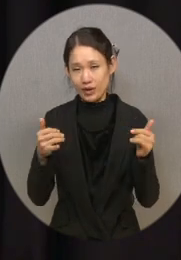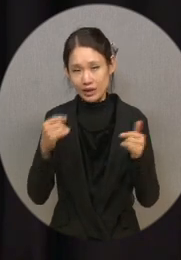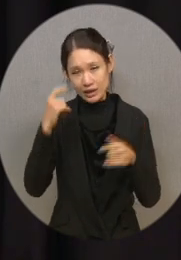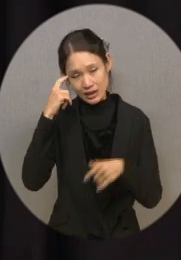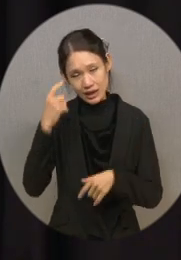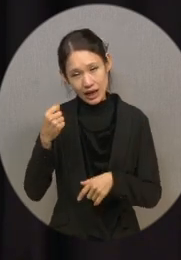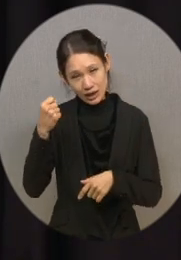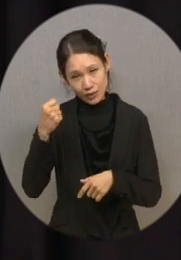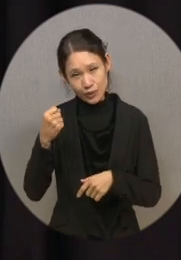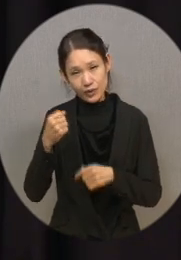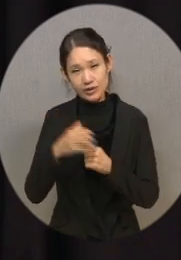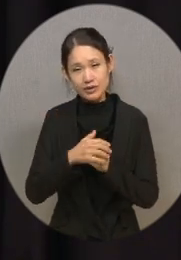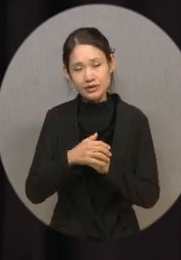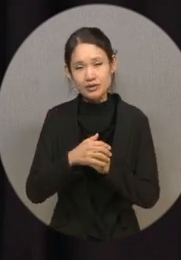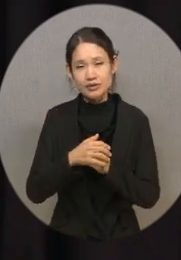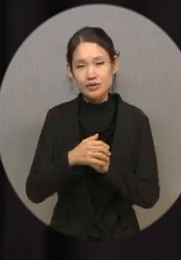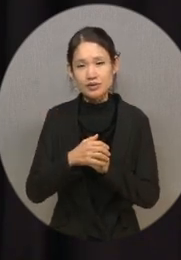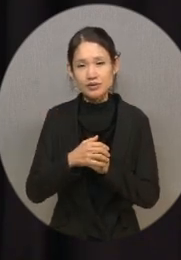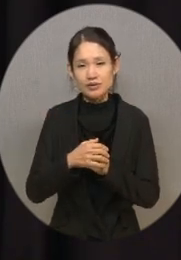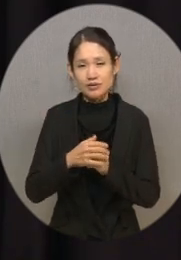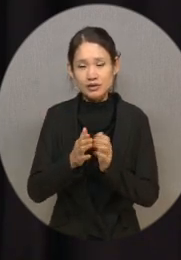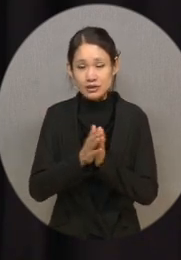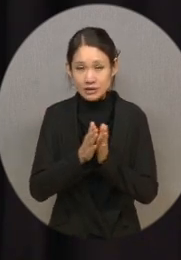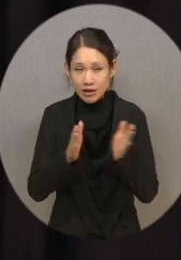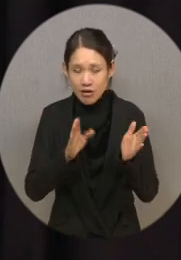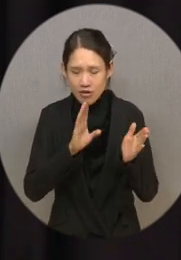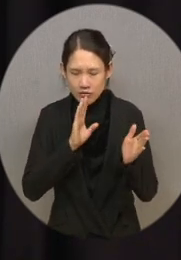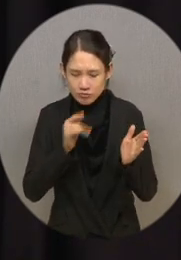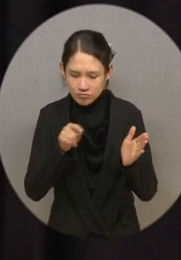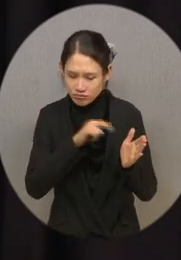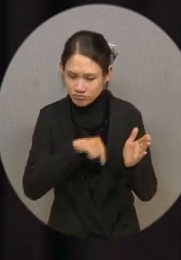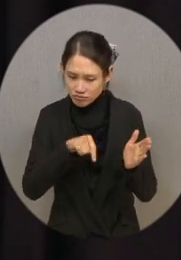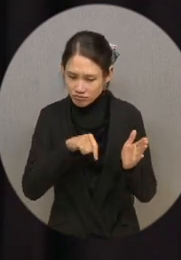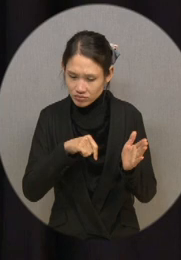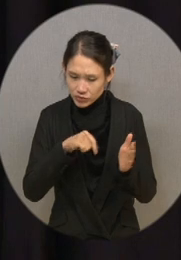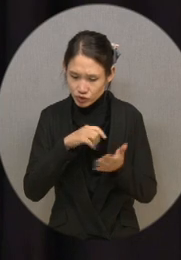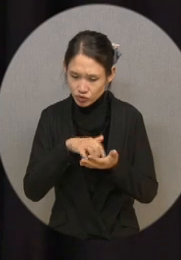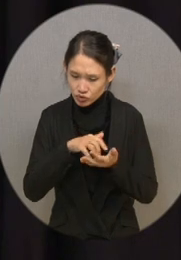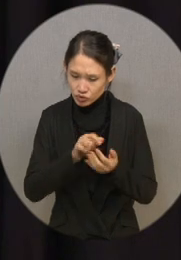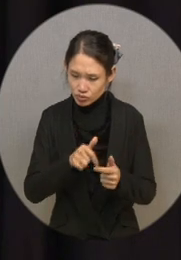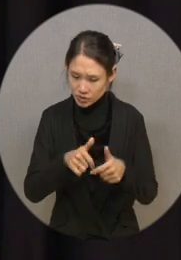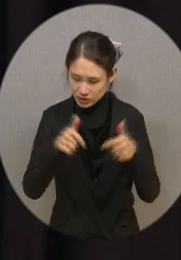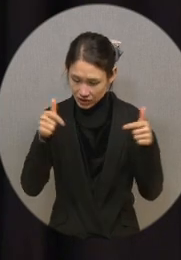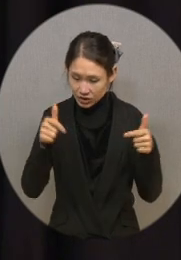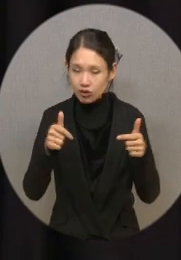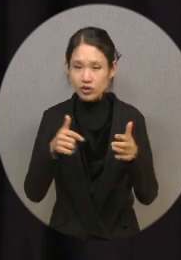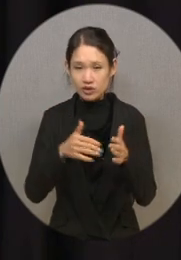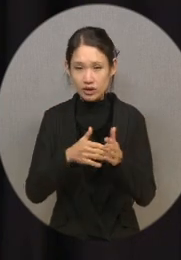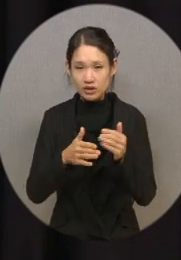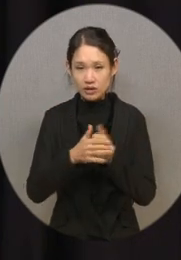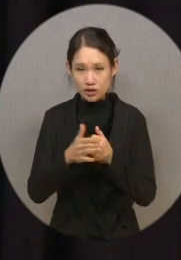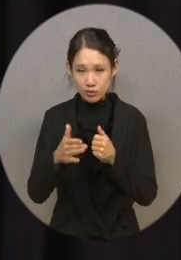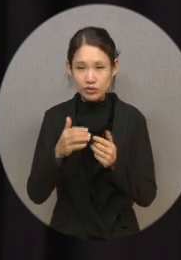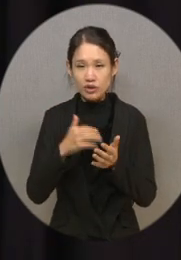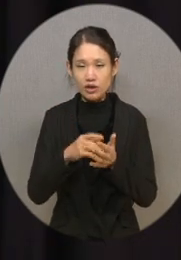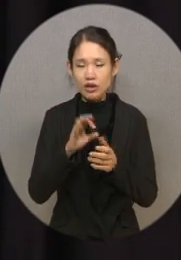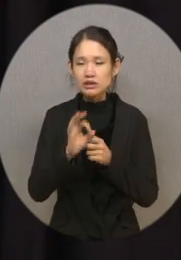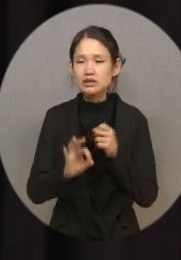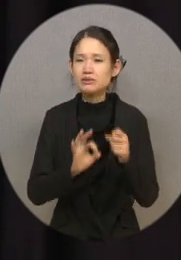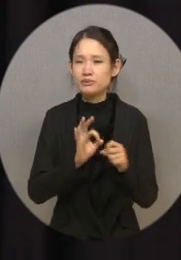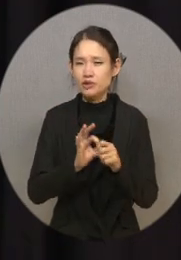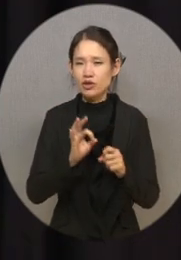사회복지법인 개념으로 민간 단체로 출범을 했는데 저희들이 이제 규모가 커지니까 10여 년 전서부터